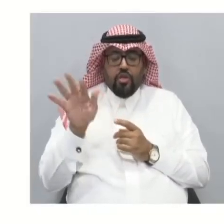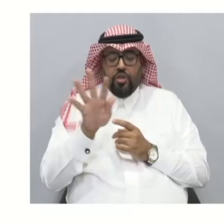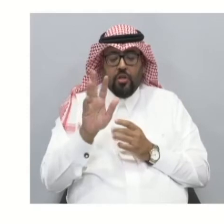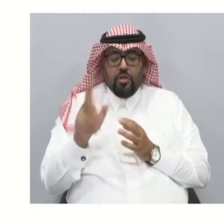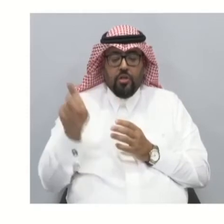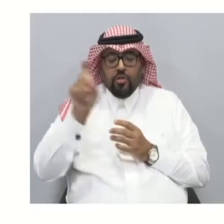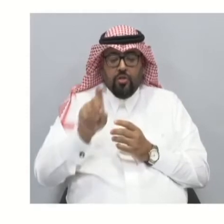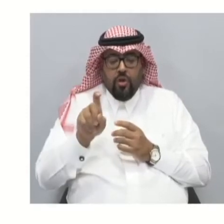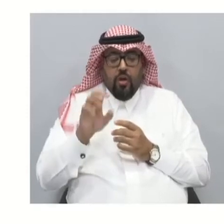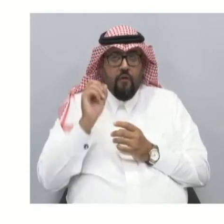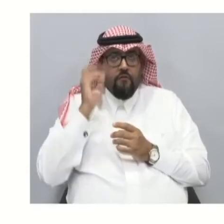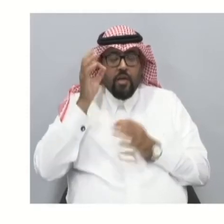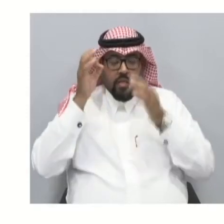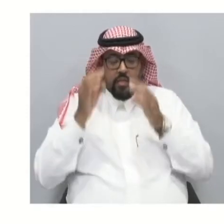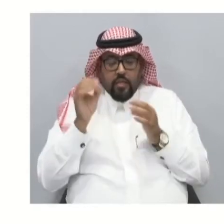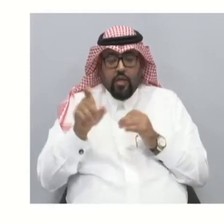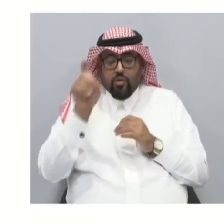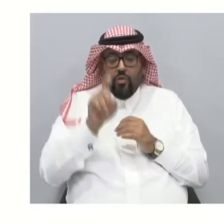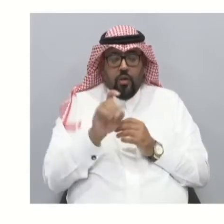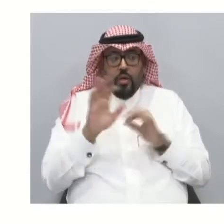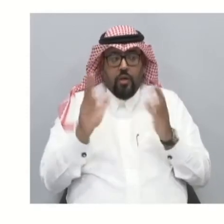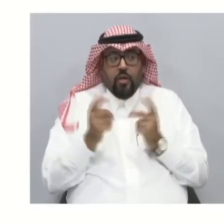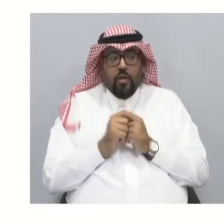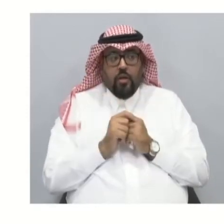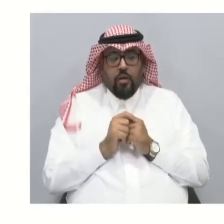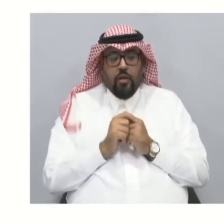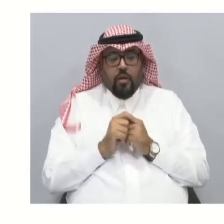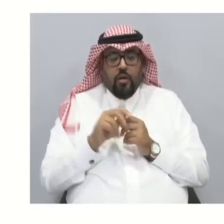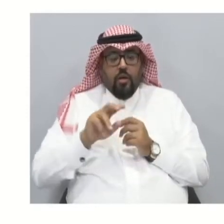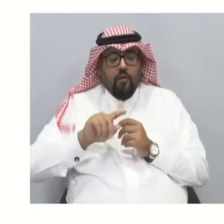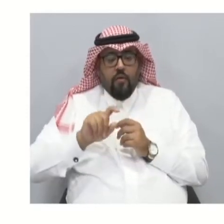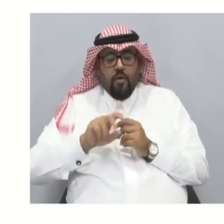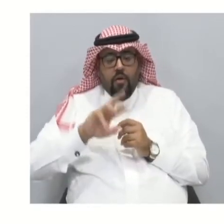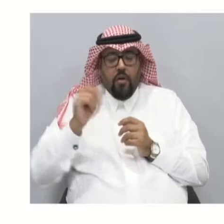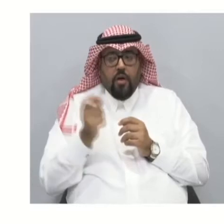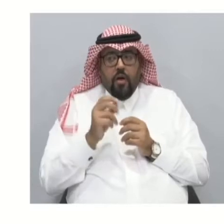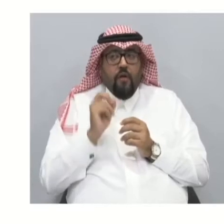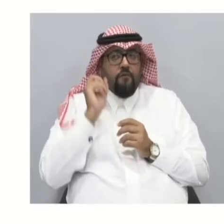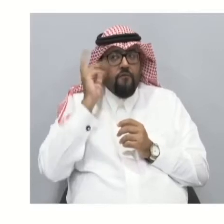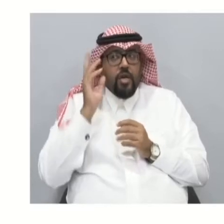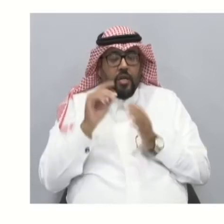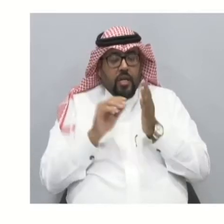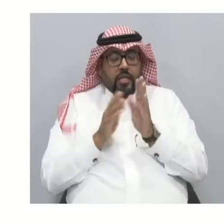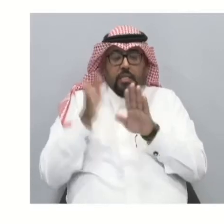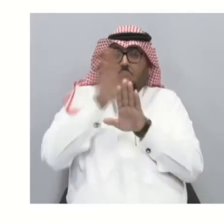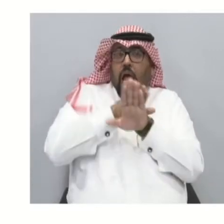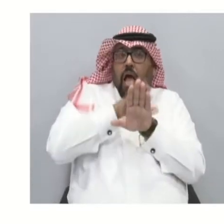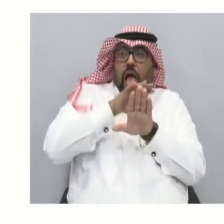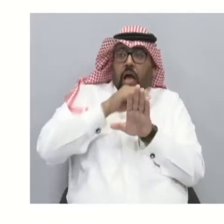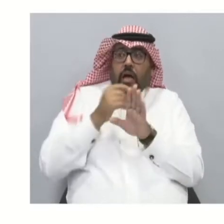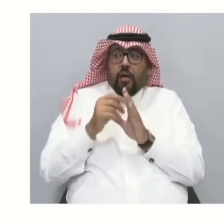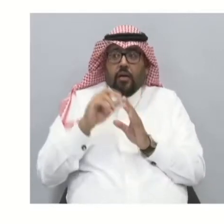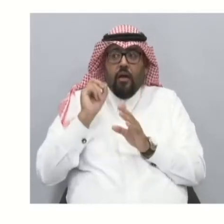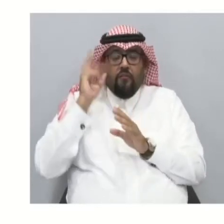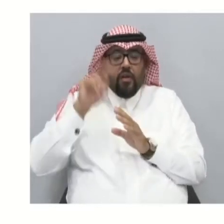سؤال. هنا لماذا أيضا كتابة سؤال على الهامش عند تحويل الفكرة الرئيسة إلى سؤال؟ لماذا نكتبه على الهامش عند تحويل